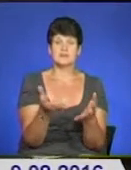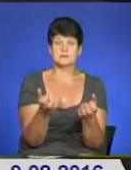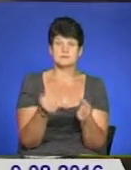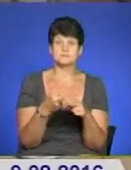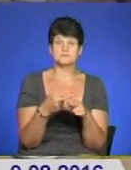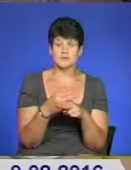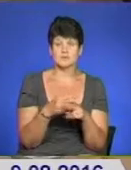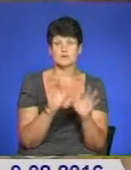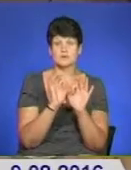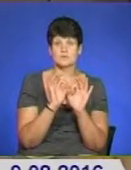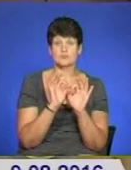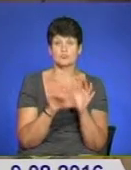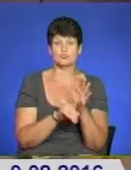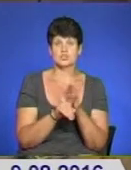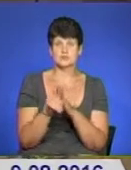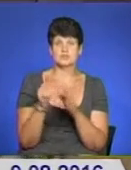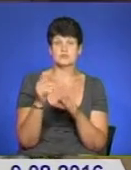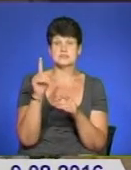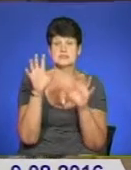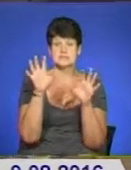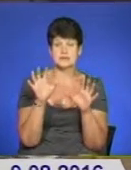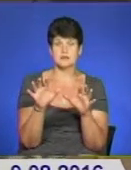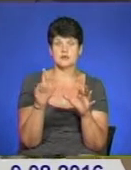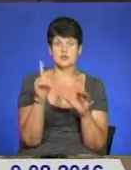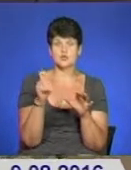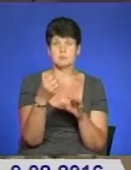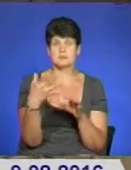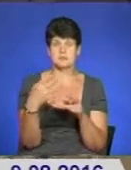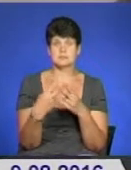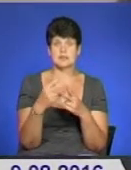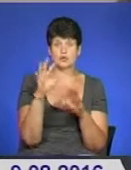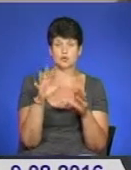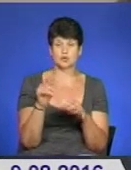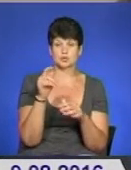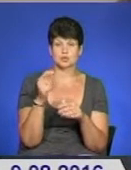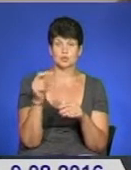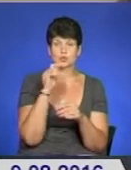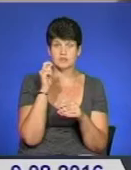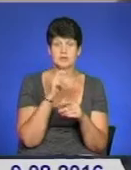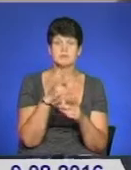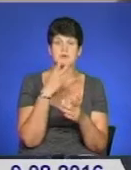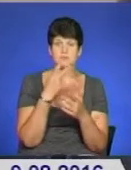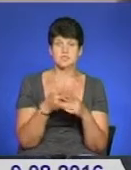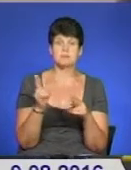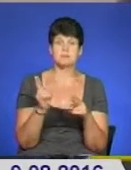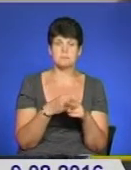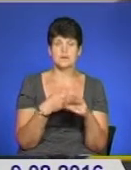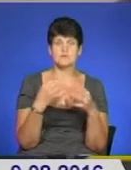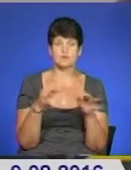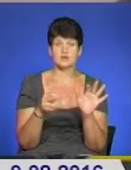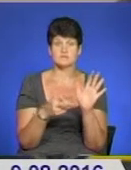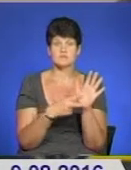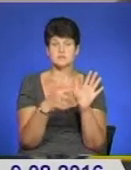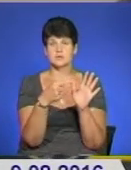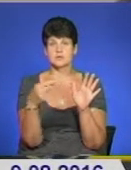провадження розпочато за частиною 1 статті 115 Кримінального кодексу України. Санкція якої передбачає позбавлення волі терміном від 7